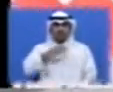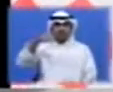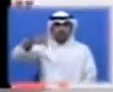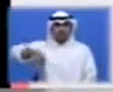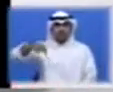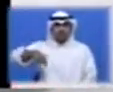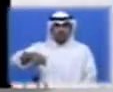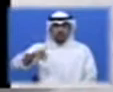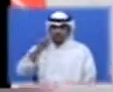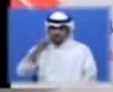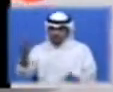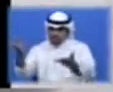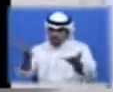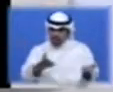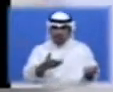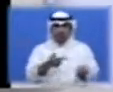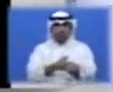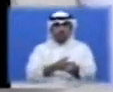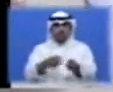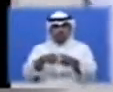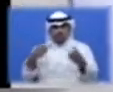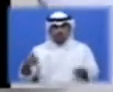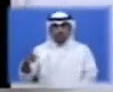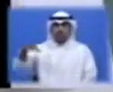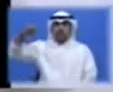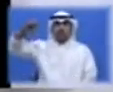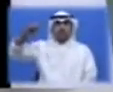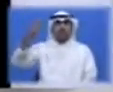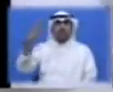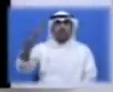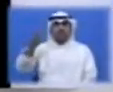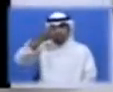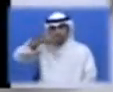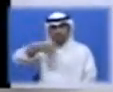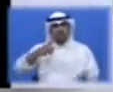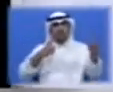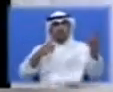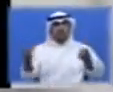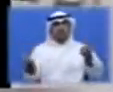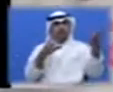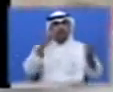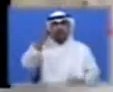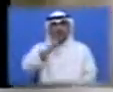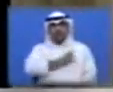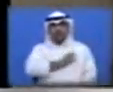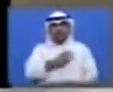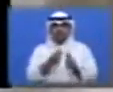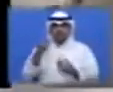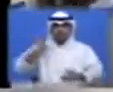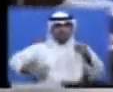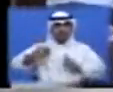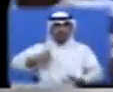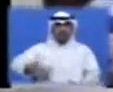استقبلنا 39 شهيد و85 جريح، نقدم لهم الخدمات. المكان